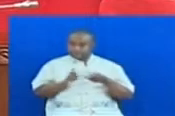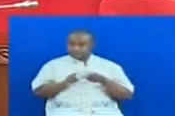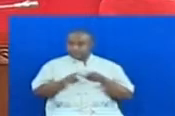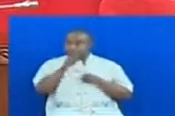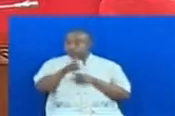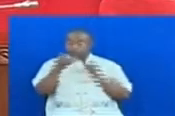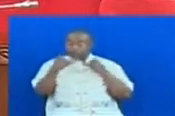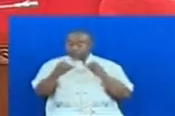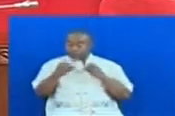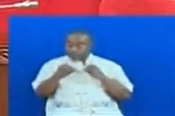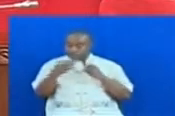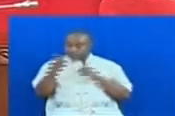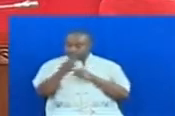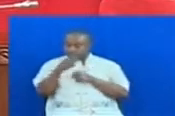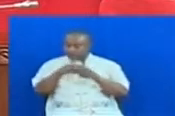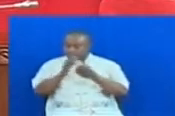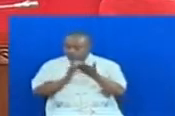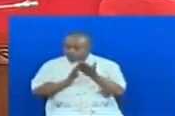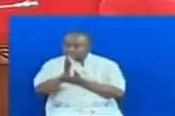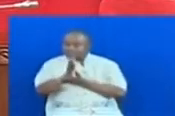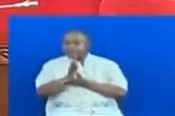hizo kutoka